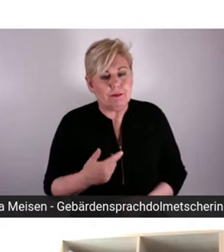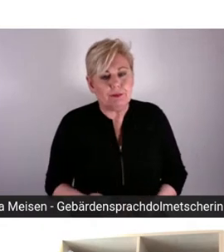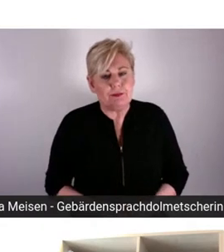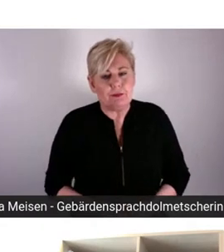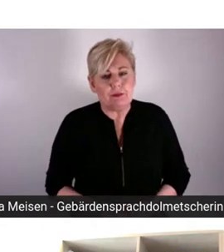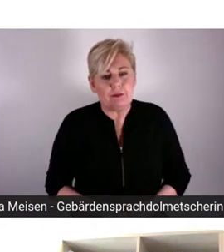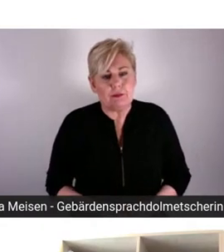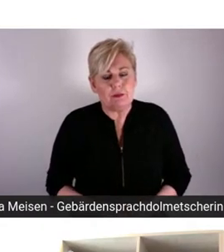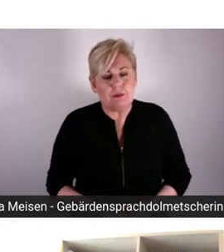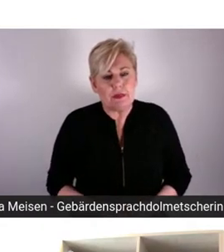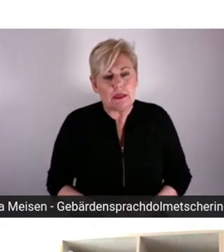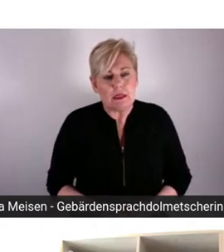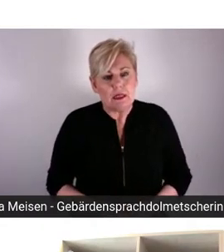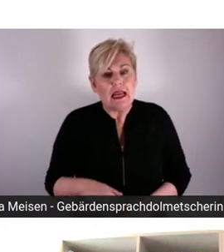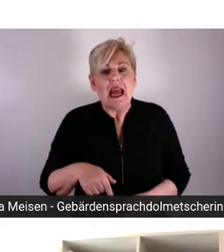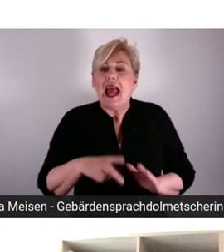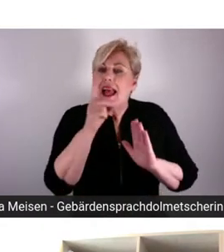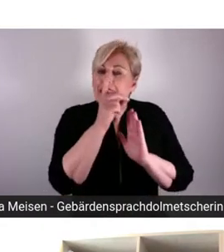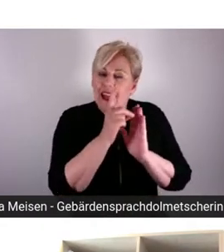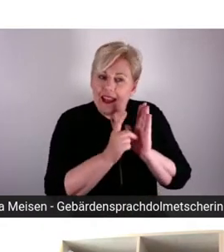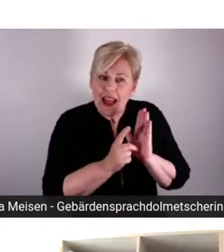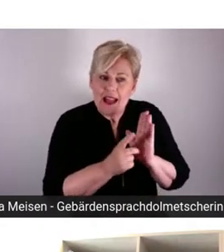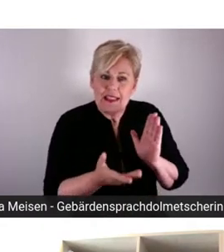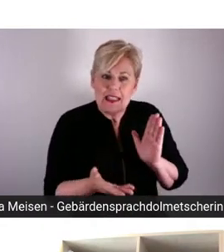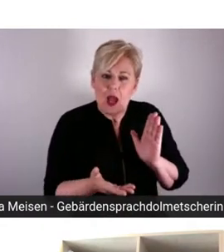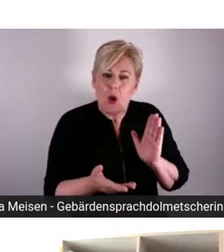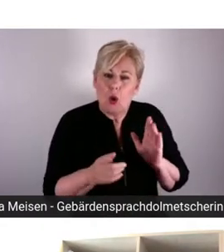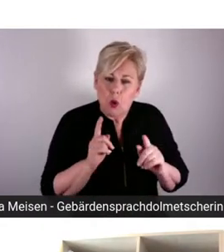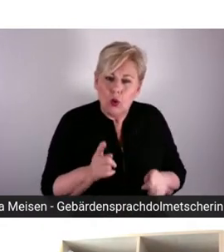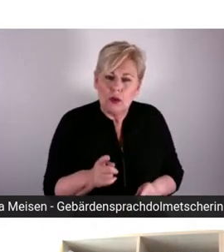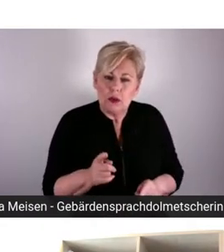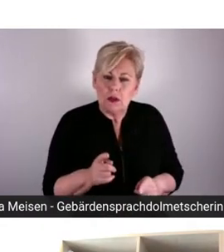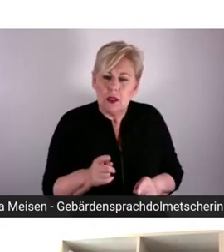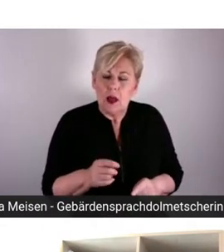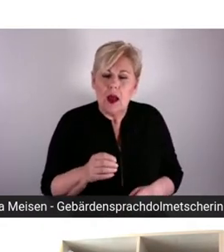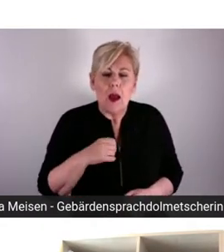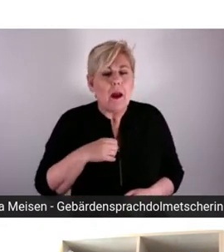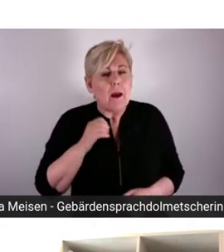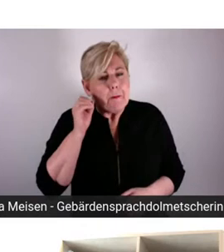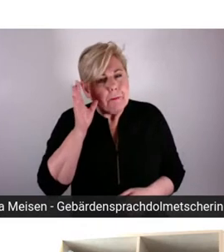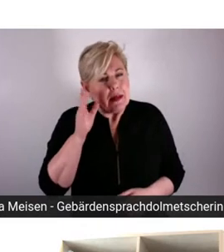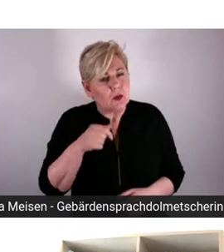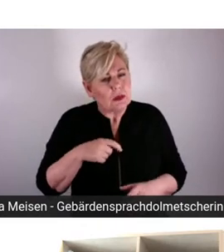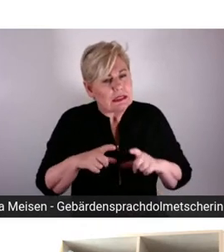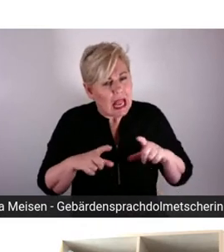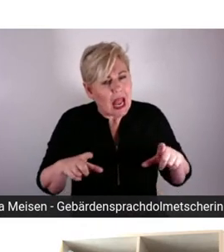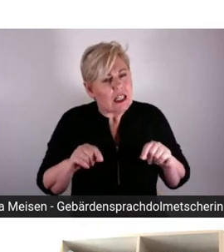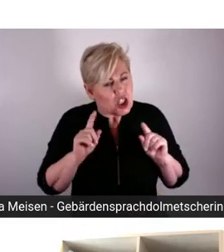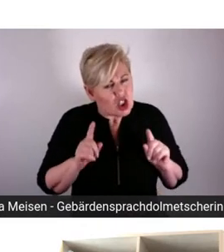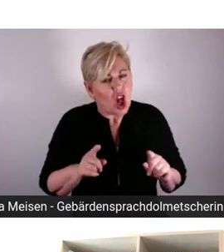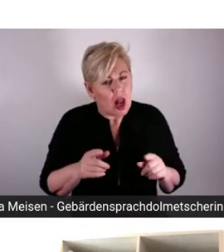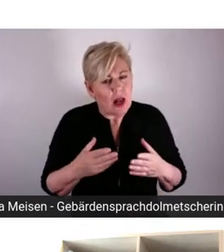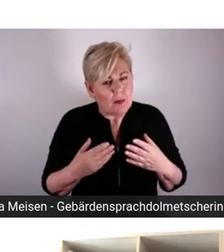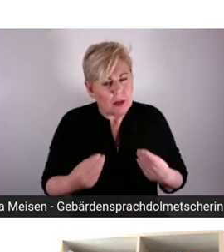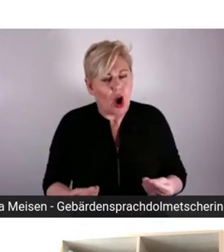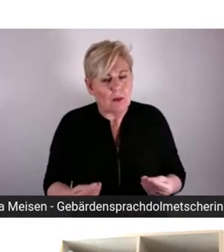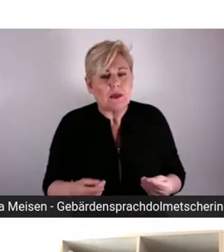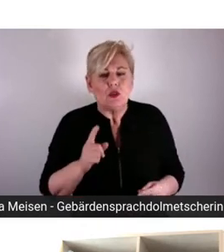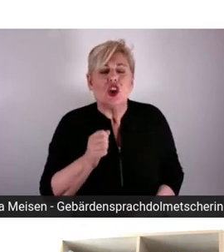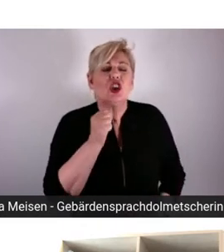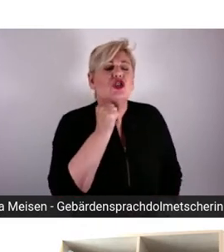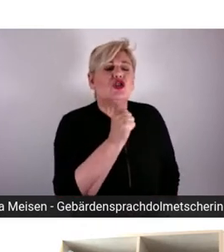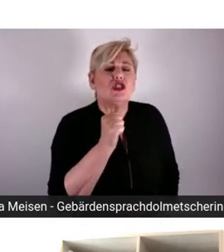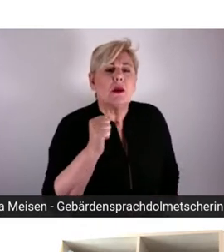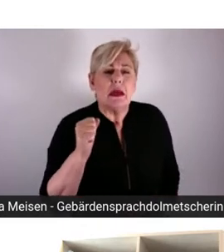in die Richtung Digitalisierung und einer Bildungskarte gehen sollen. Und die Befürchtung der Stigmatisierung kann man